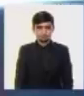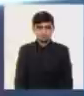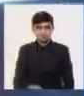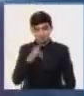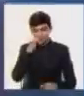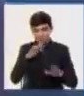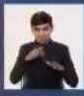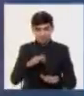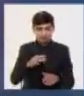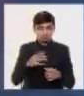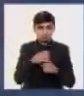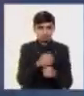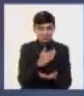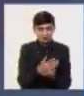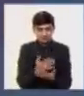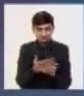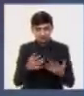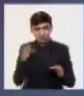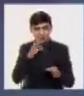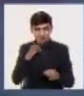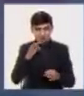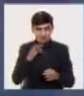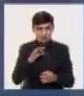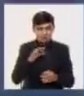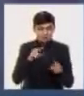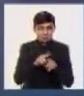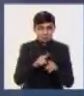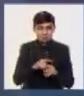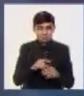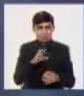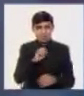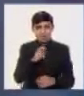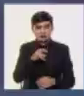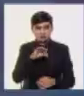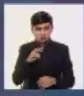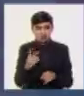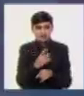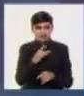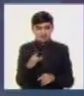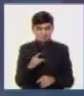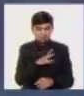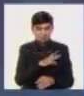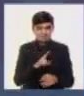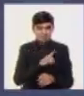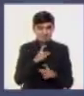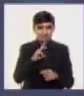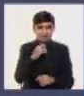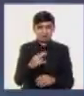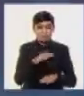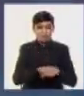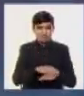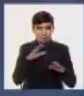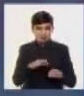В Казахстане уменьшилось количество сомнительных банкнот почти в 2 раза. Об этом заявили специалисты Национального